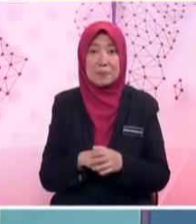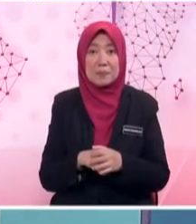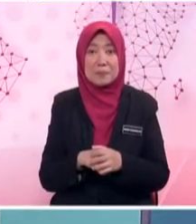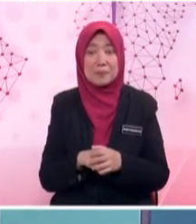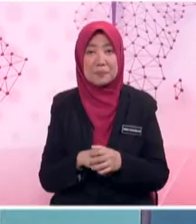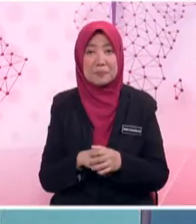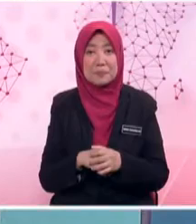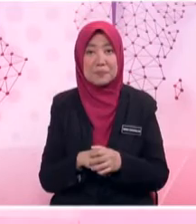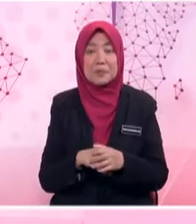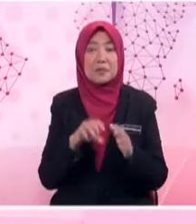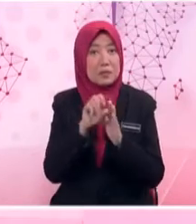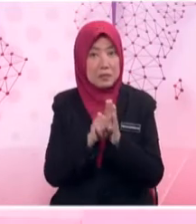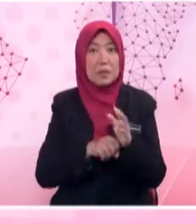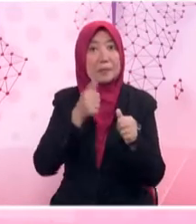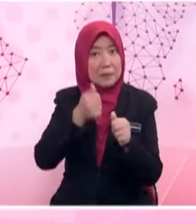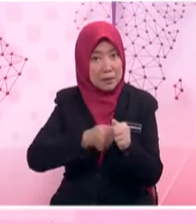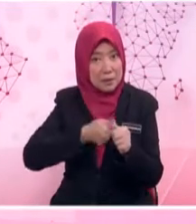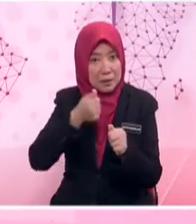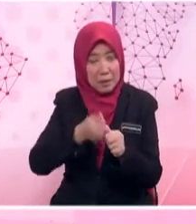ya cikgu. Boleh, boleh. Setiap. Okey.